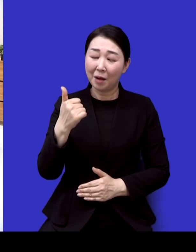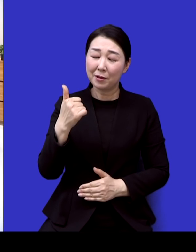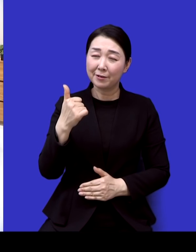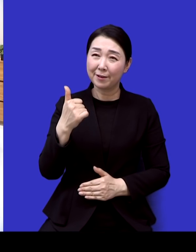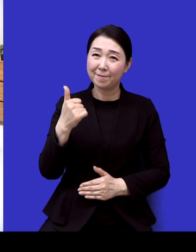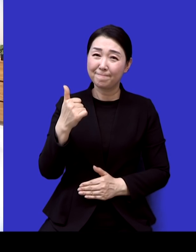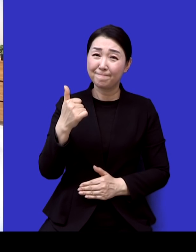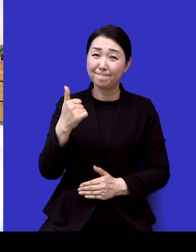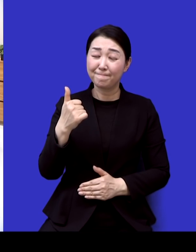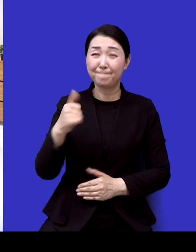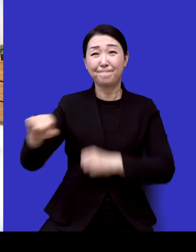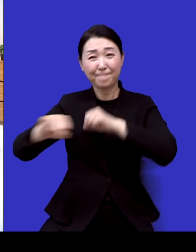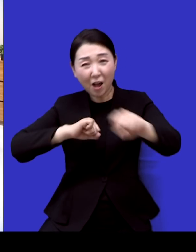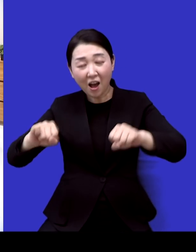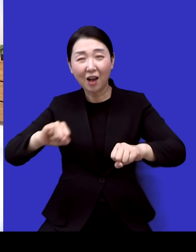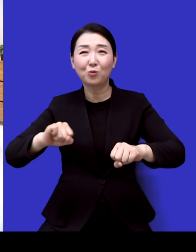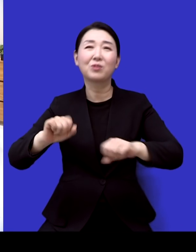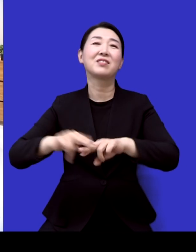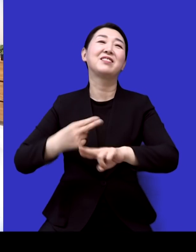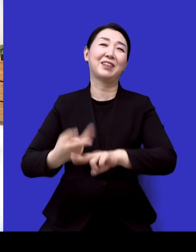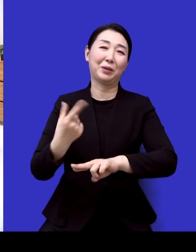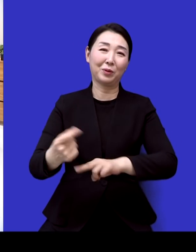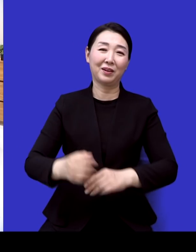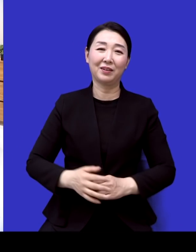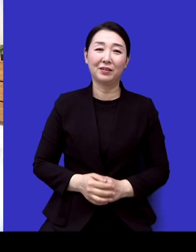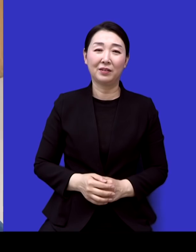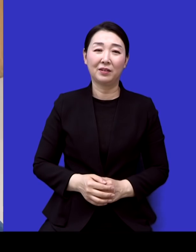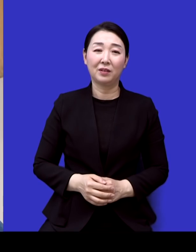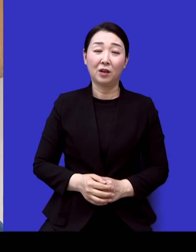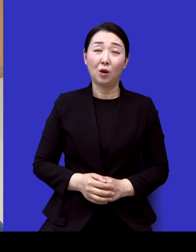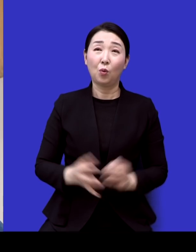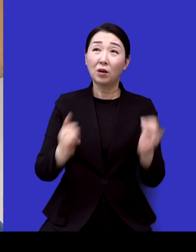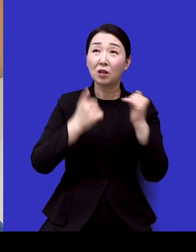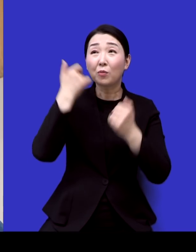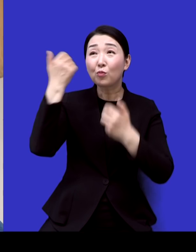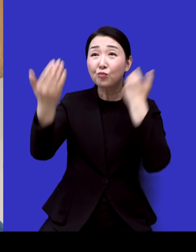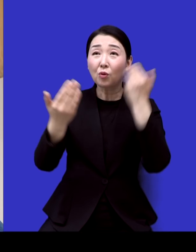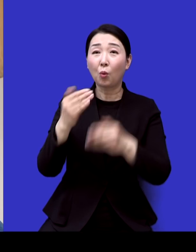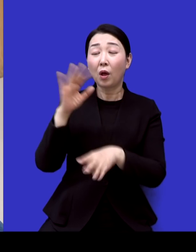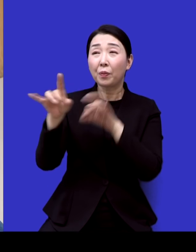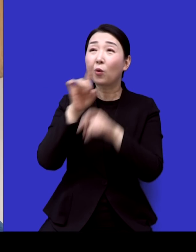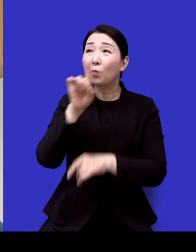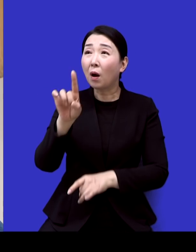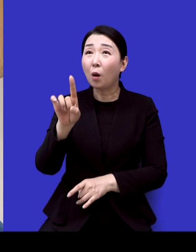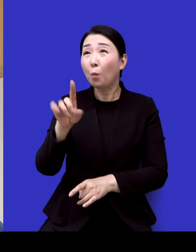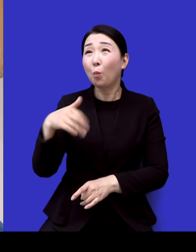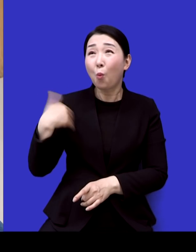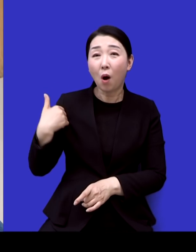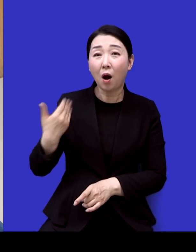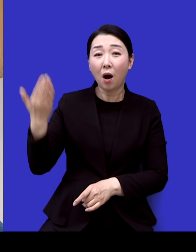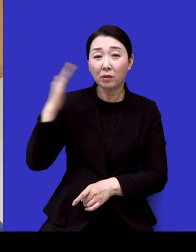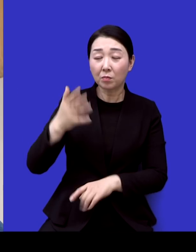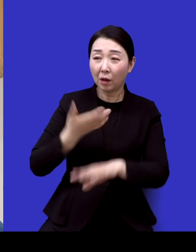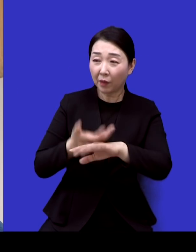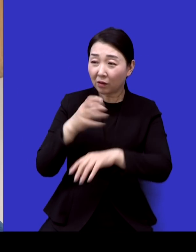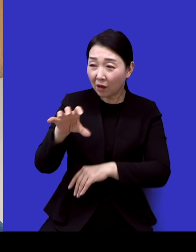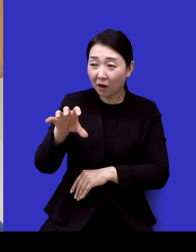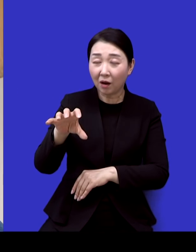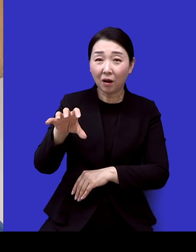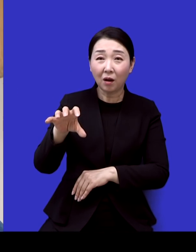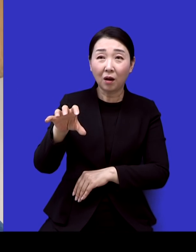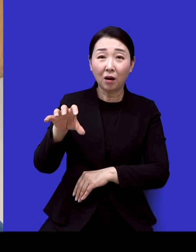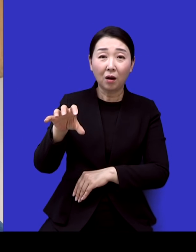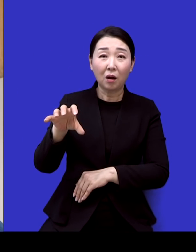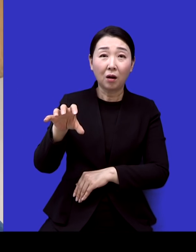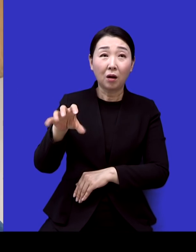정신이 은사더라고요. 많은 분들이 물어요. 어떻게 태국말도 못하고 그럼 외국에서